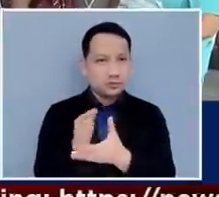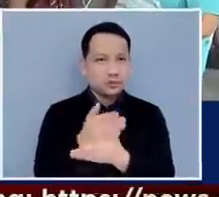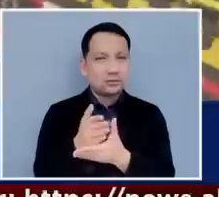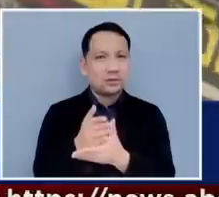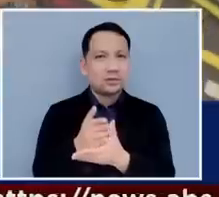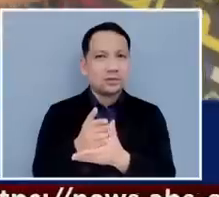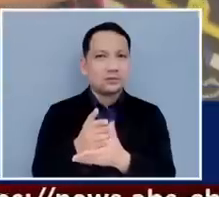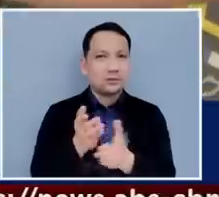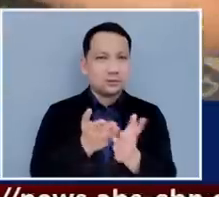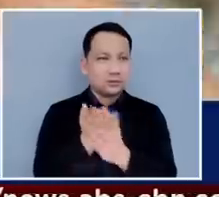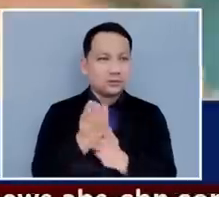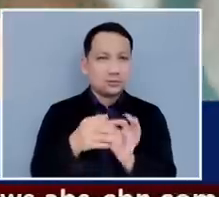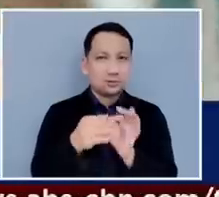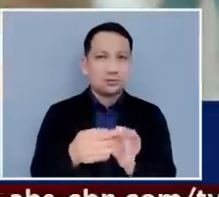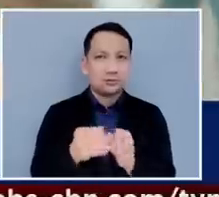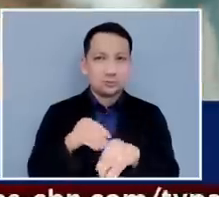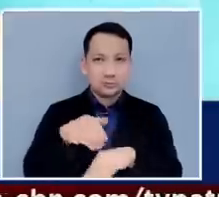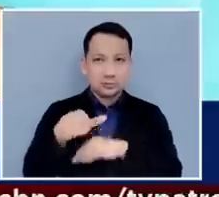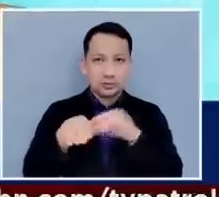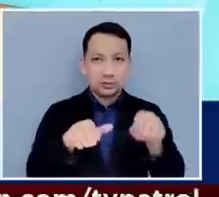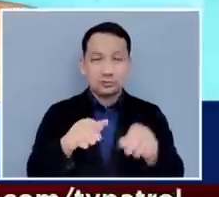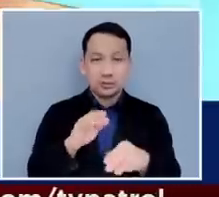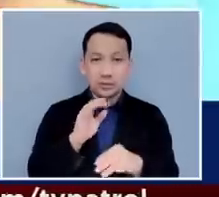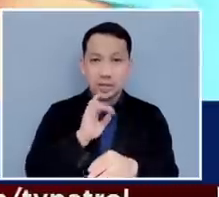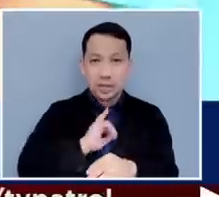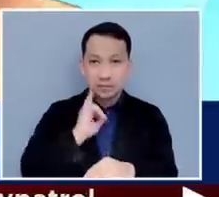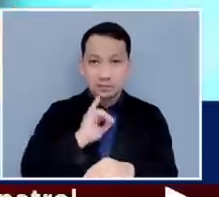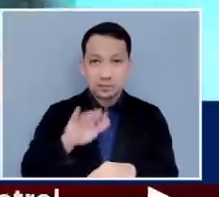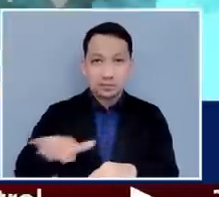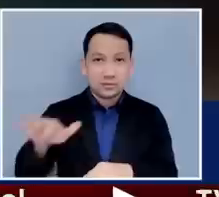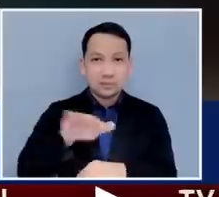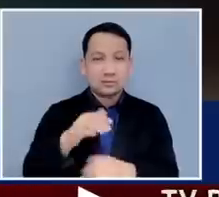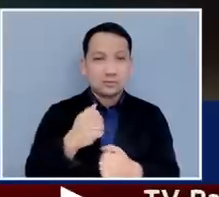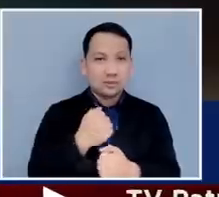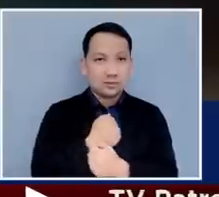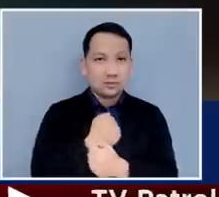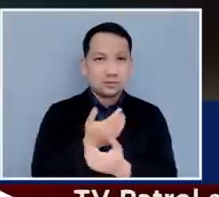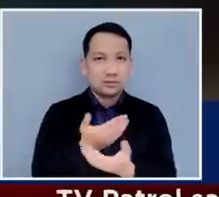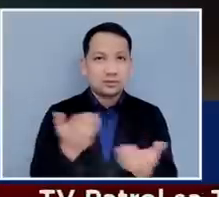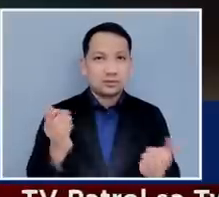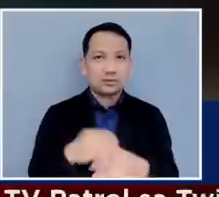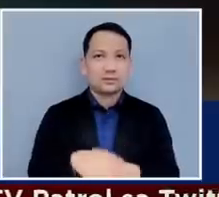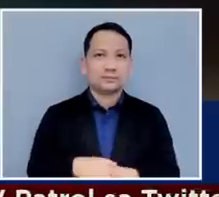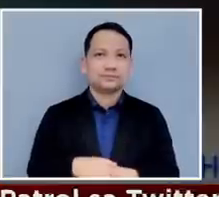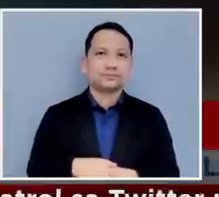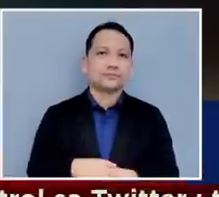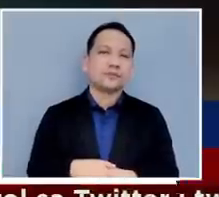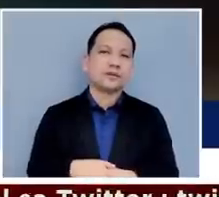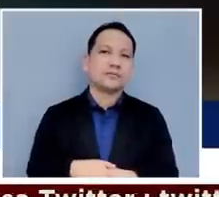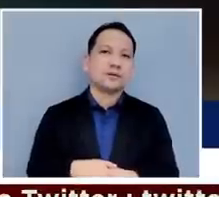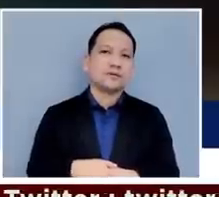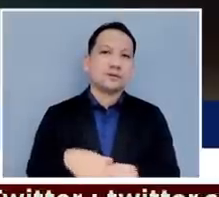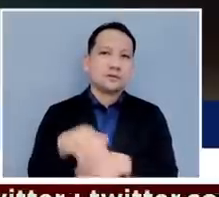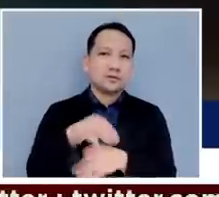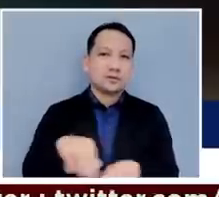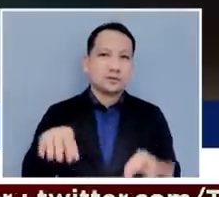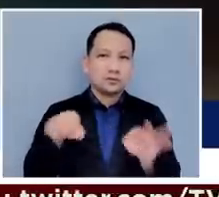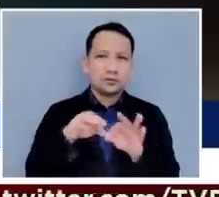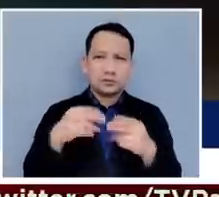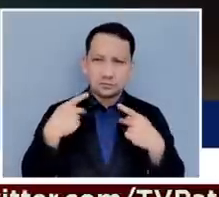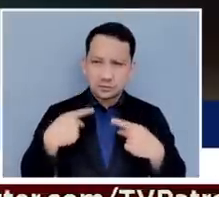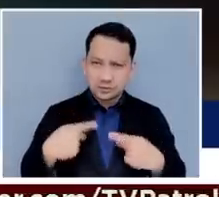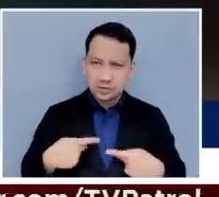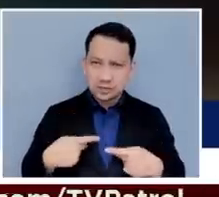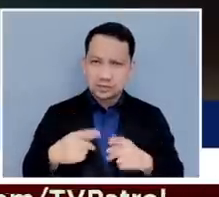sa pamamagitan ng pagpapadala ng ice cream sa kanilang mga minamahal. At that time, kinakailangan natin ng physical distancing,